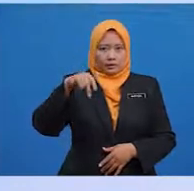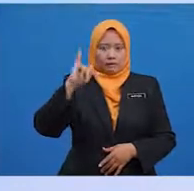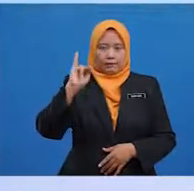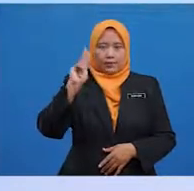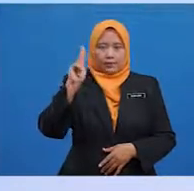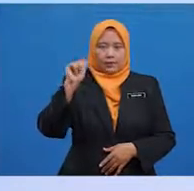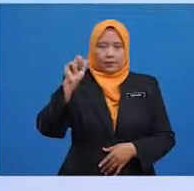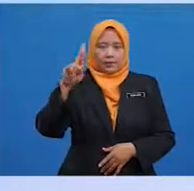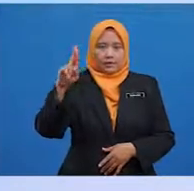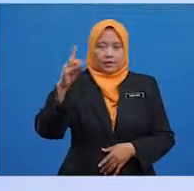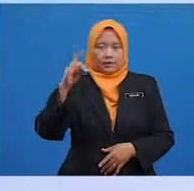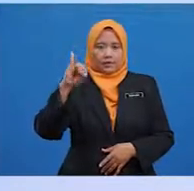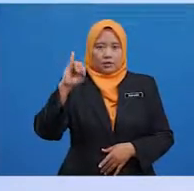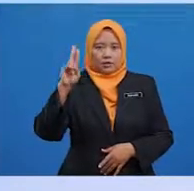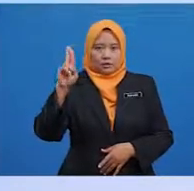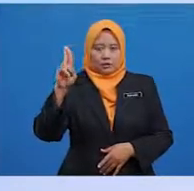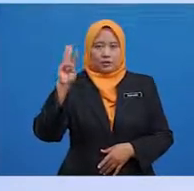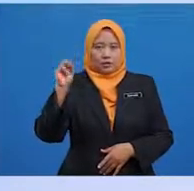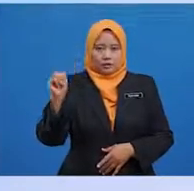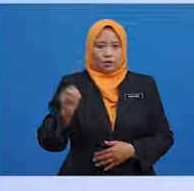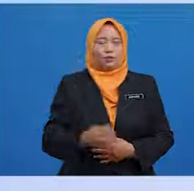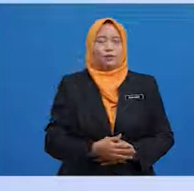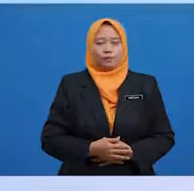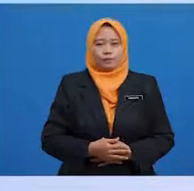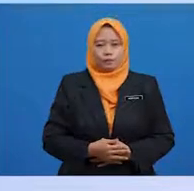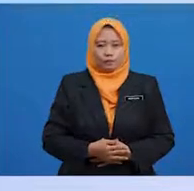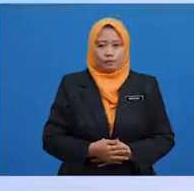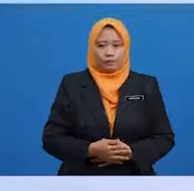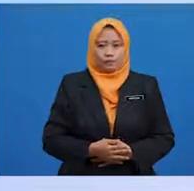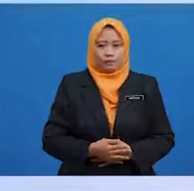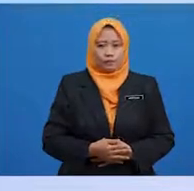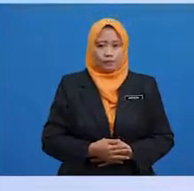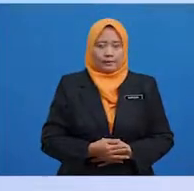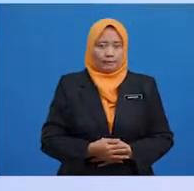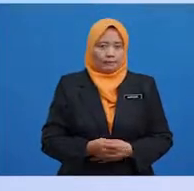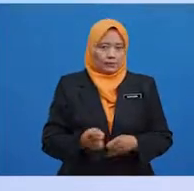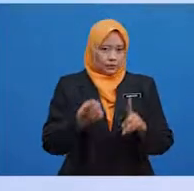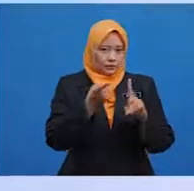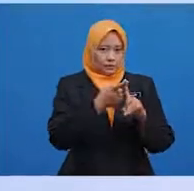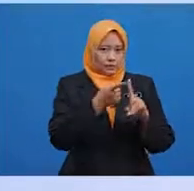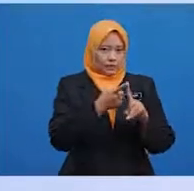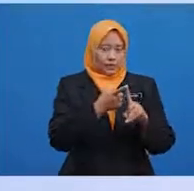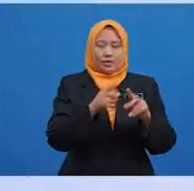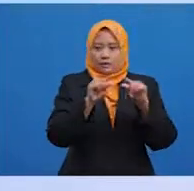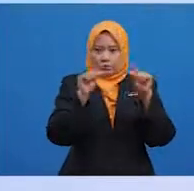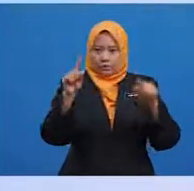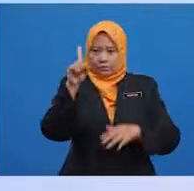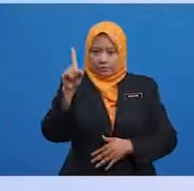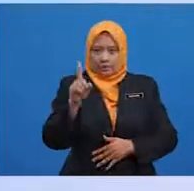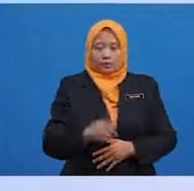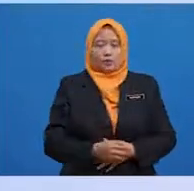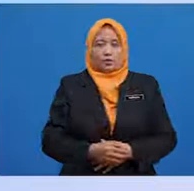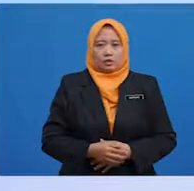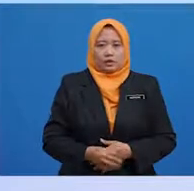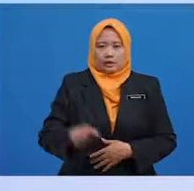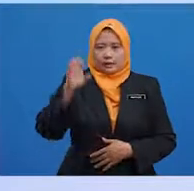dan endokardium iaitu lapisan dalam. Satu, lapisan pertama iaitu